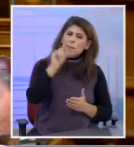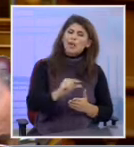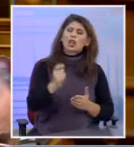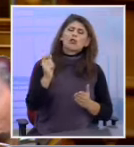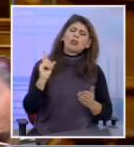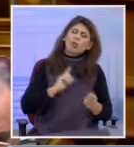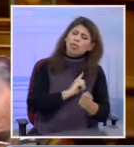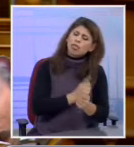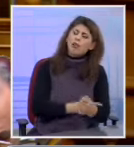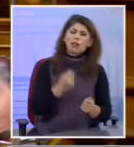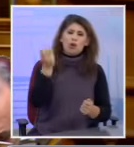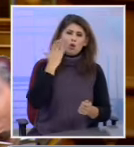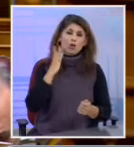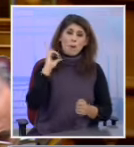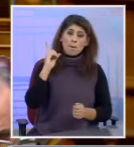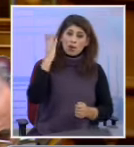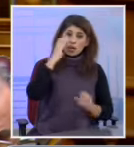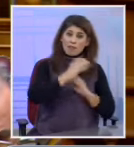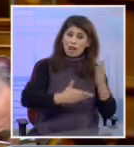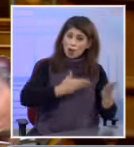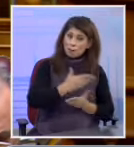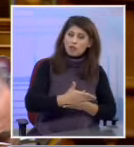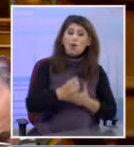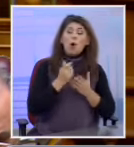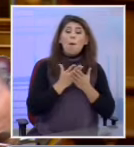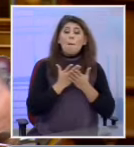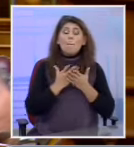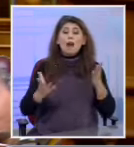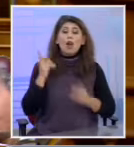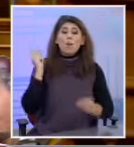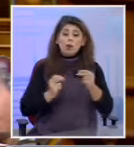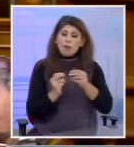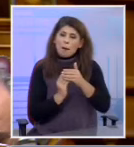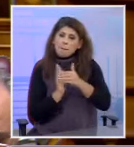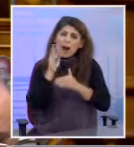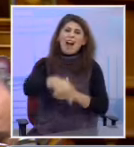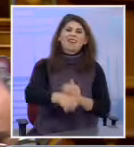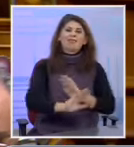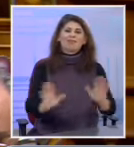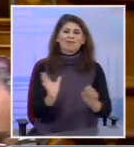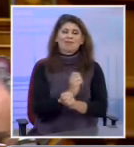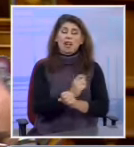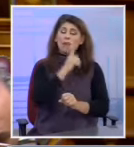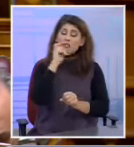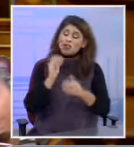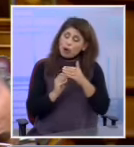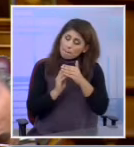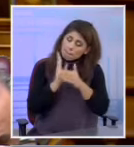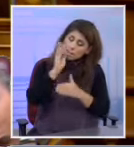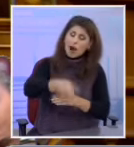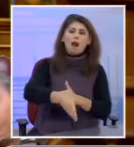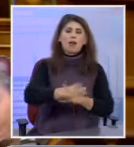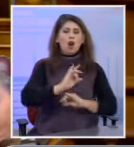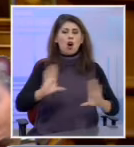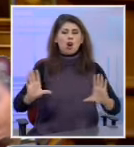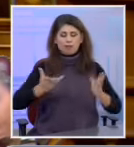δυνατό κόστος. Η πρώτη ανακεφαλαιοποίηση ήταν ο μεγάλος κάβος που καταφέραμε να ξεπεράσουμε. Με δυσκολία τον ξεπεράσαμε αλόβητη